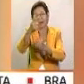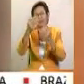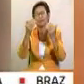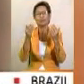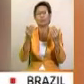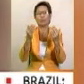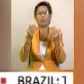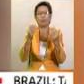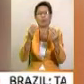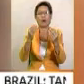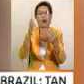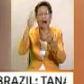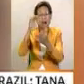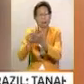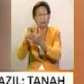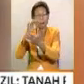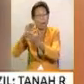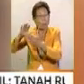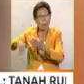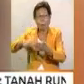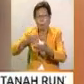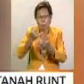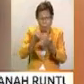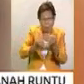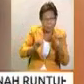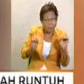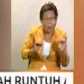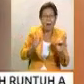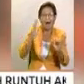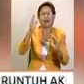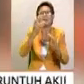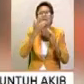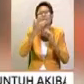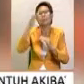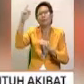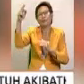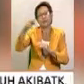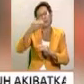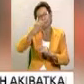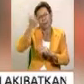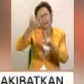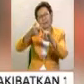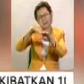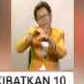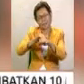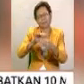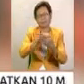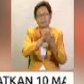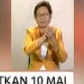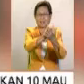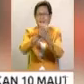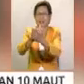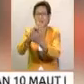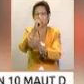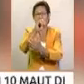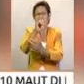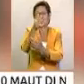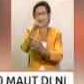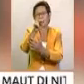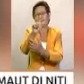mendoakan pasangan yang belum dikurniakan zuriat akan memperoleh rezeki yang terbaik darinya. Tahniah diucapkan buat Diana dan